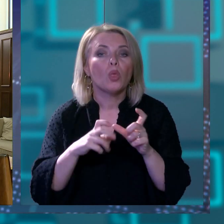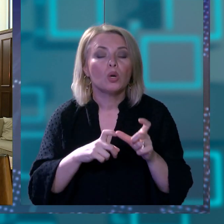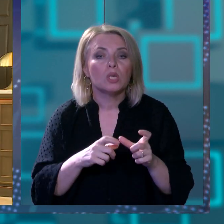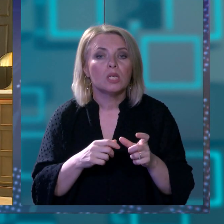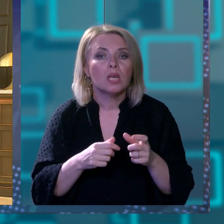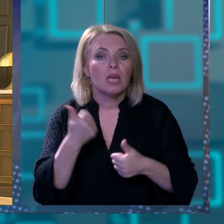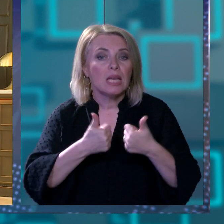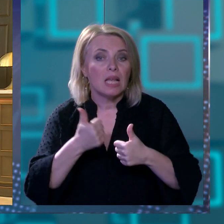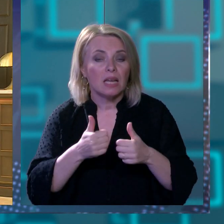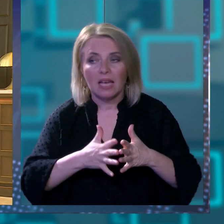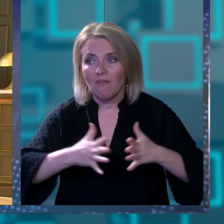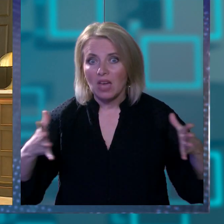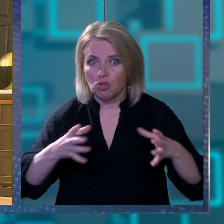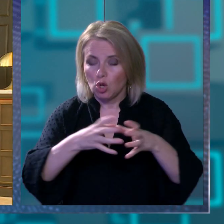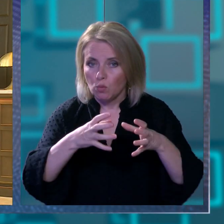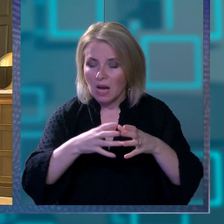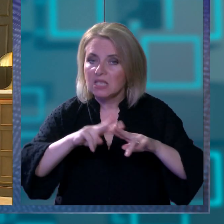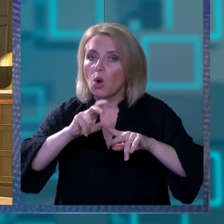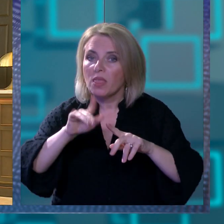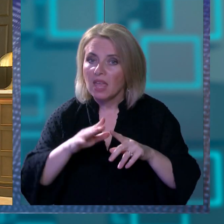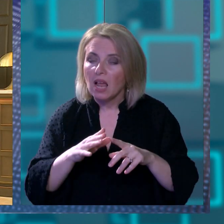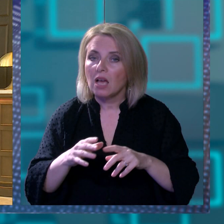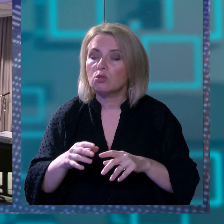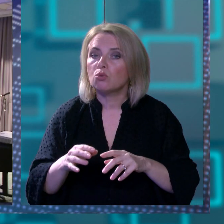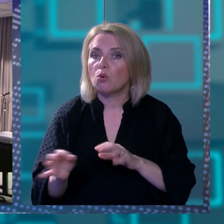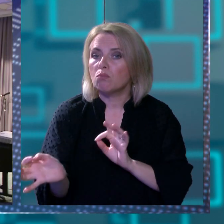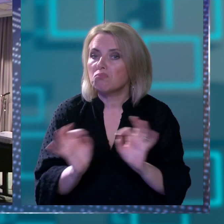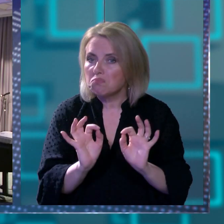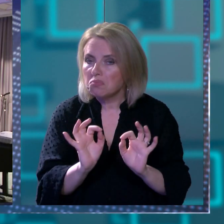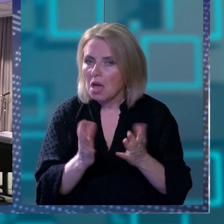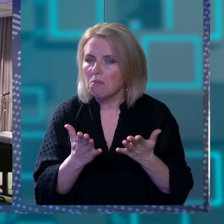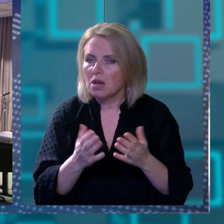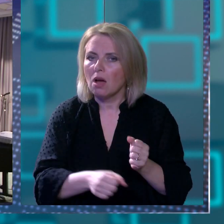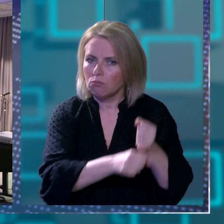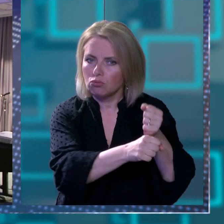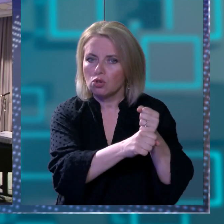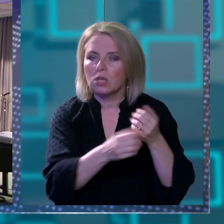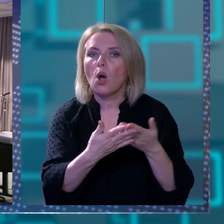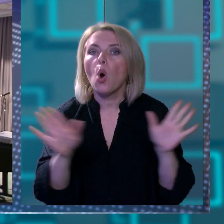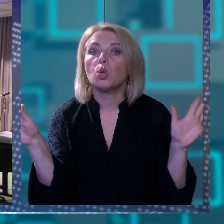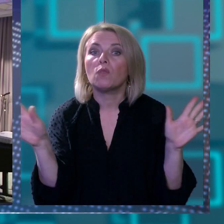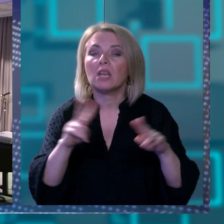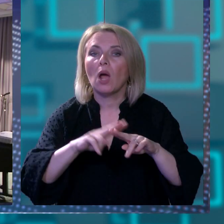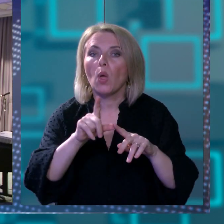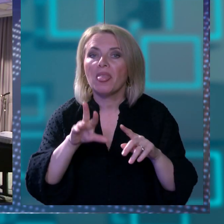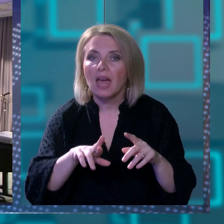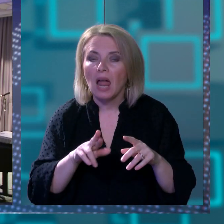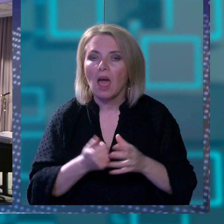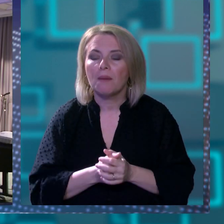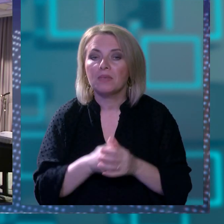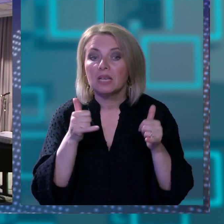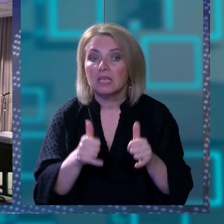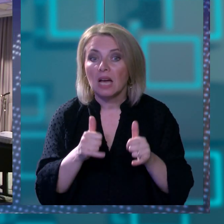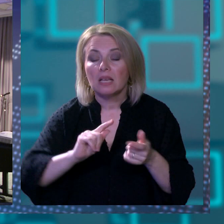imaju dovoljno ljudi, spremne i držati hotele i otvorene. Imaju naravno i za koga. Trend